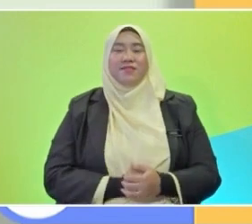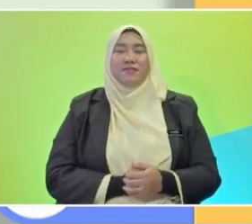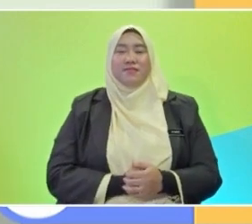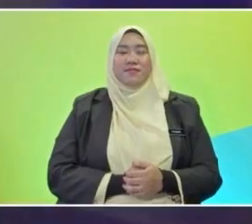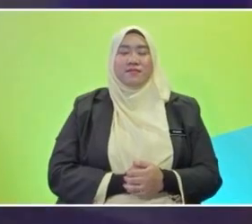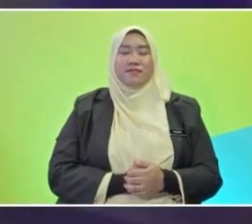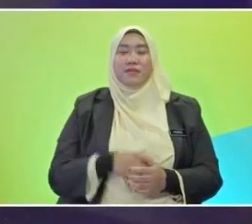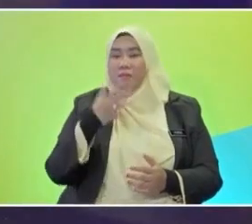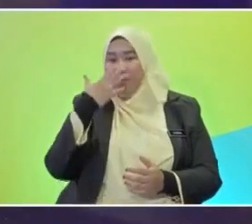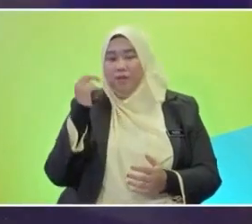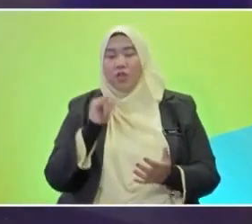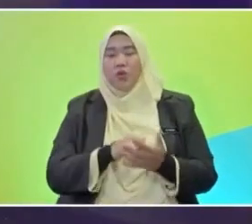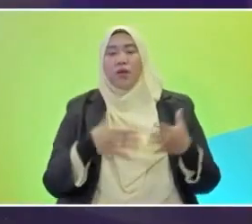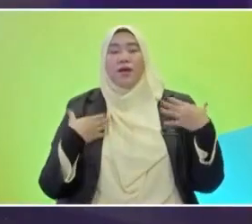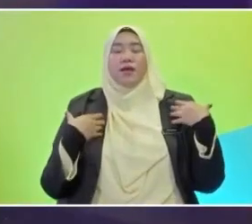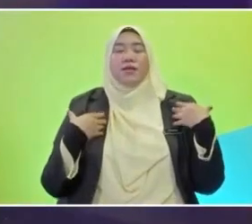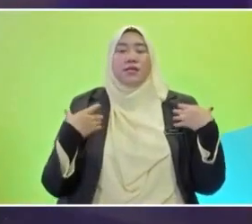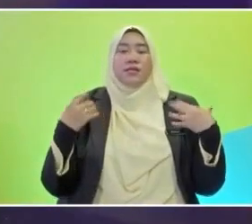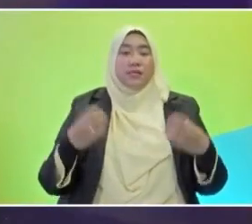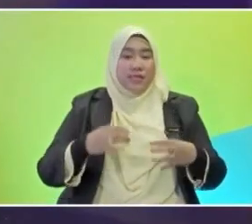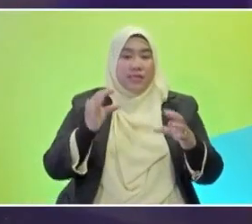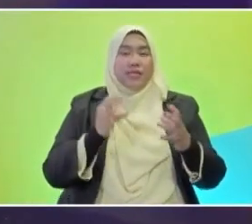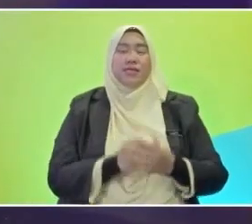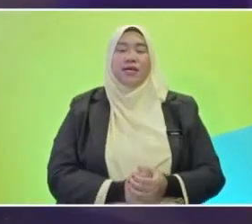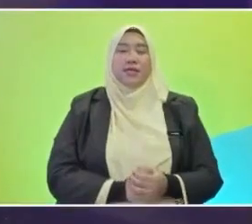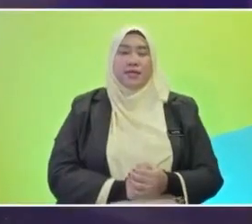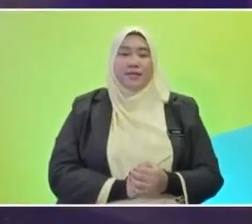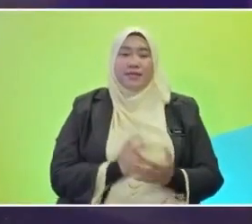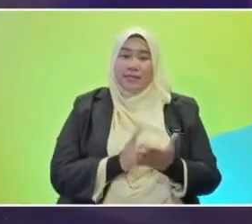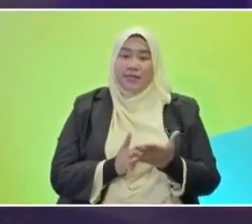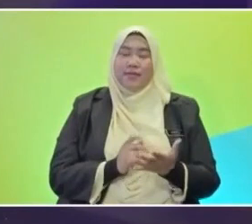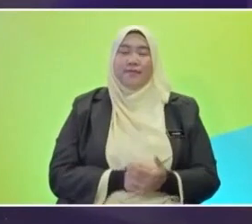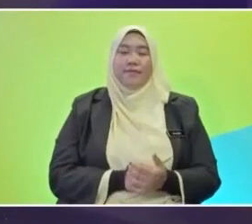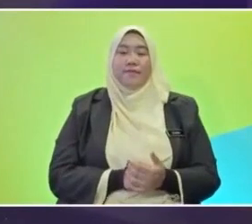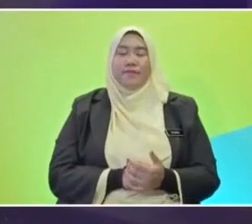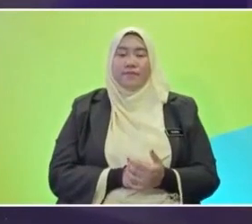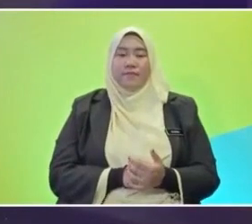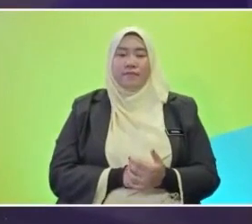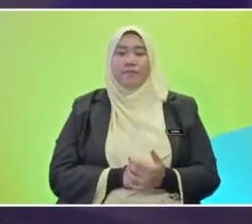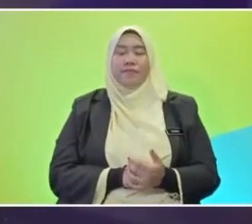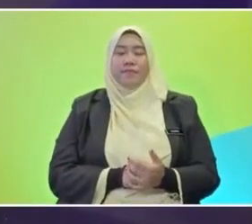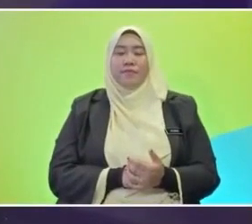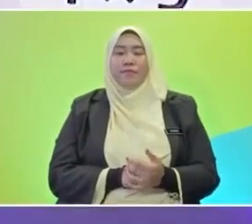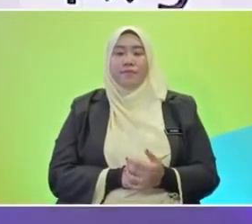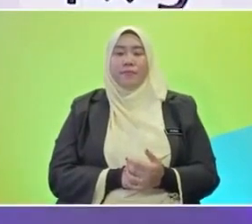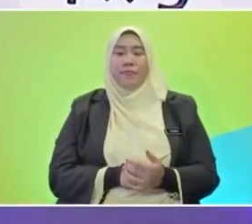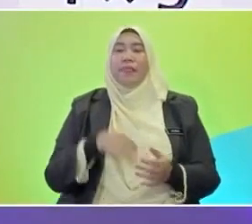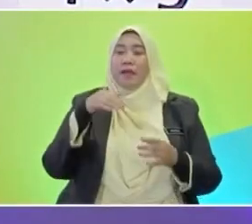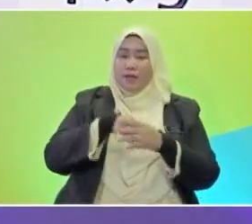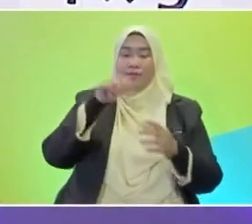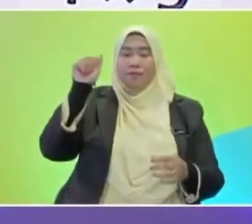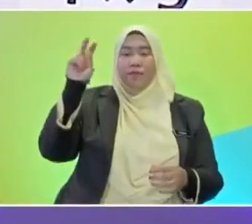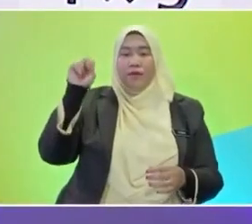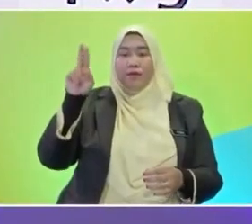untuk bagi melibatkan 10 100 dan 1000 Oke baik kita pergi kepada soal yang berikutnya dalam anu selain